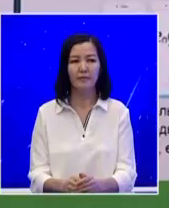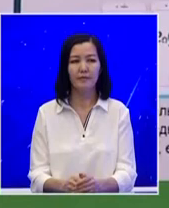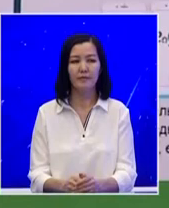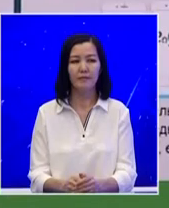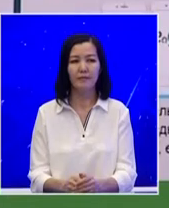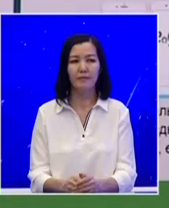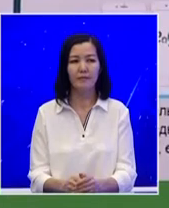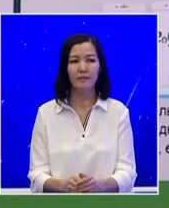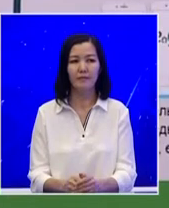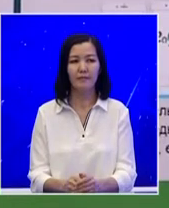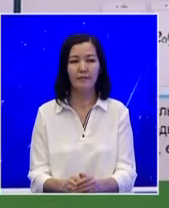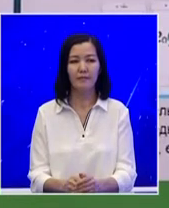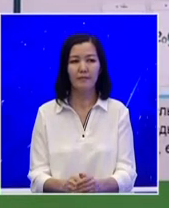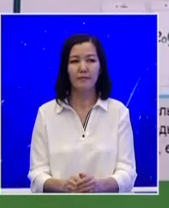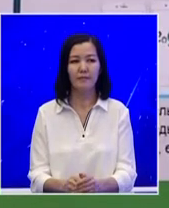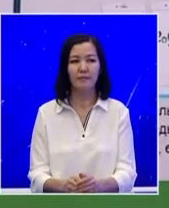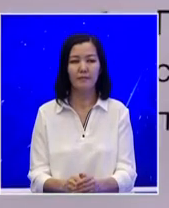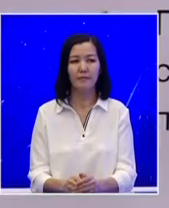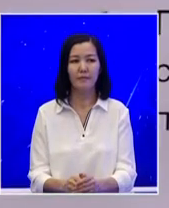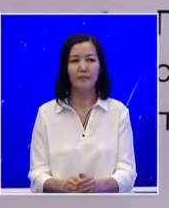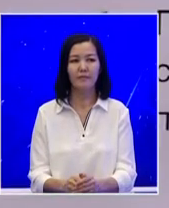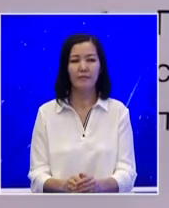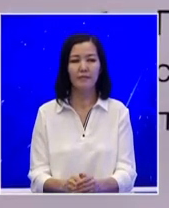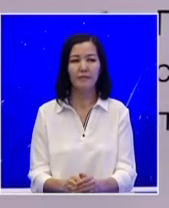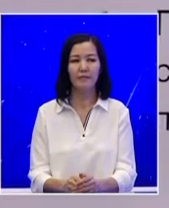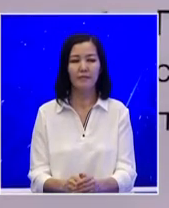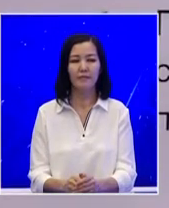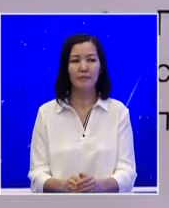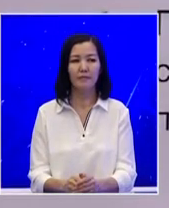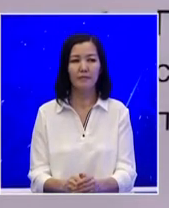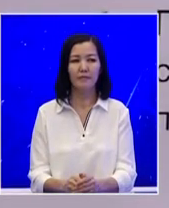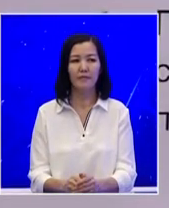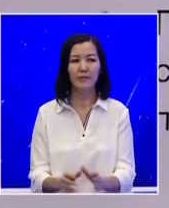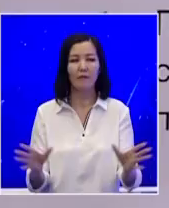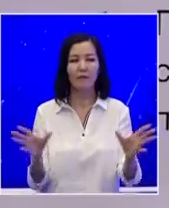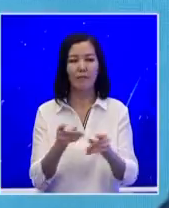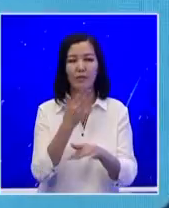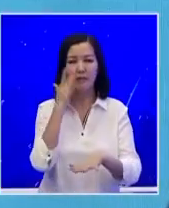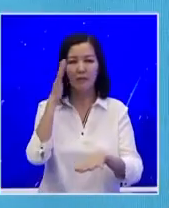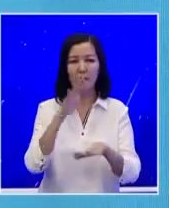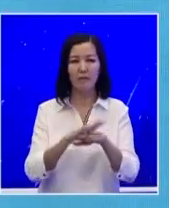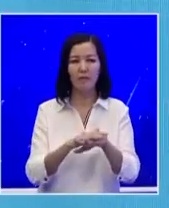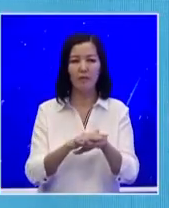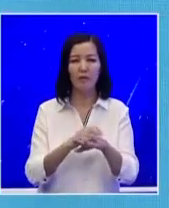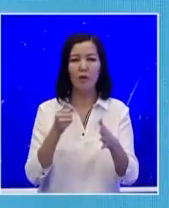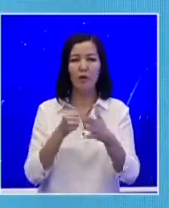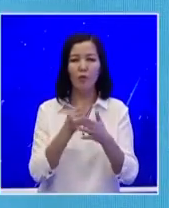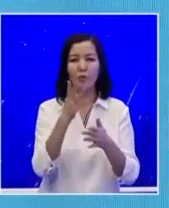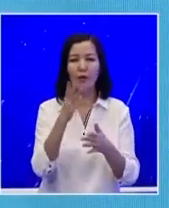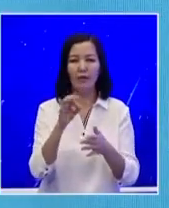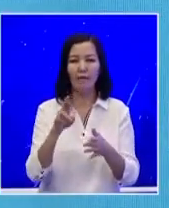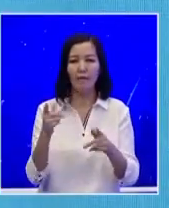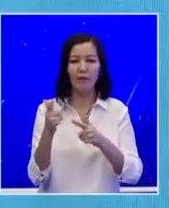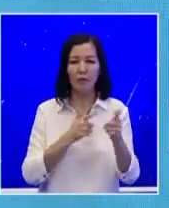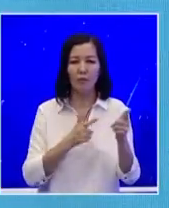В этой связи поручается Министерству нацэкономики совместно с Национальным банком в срок до 5 мая